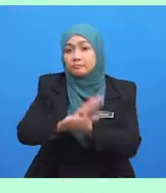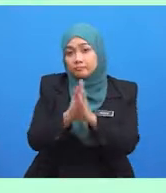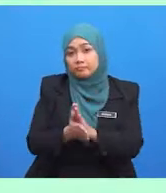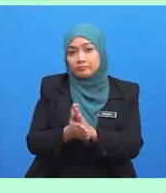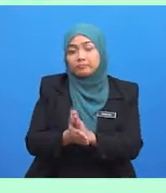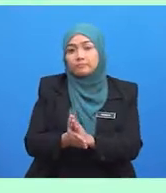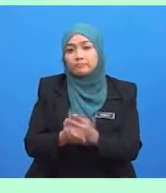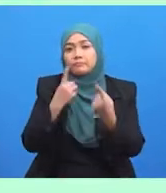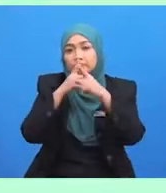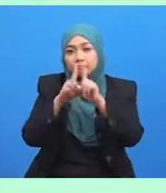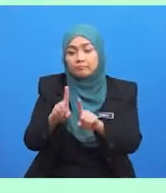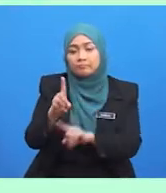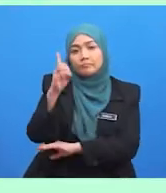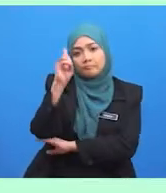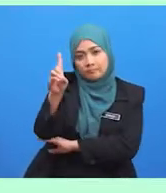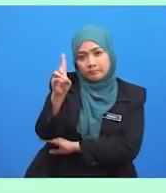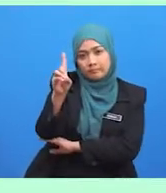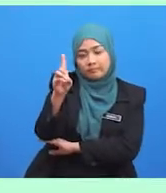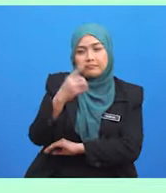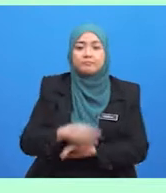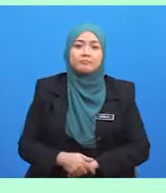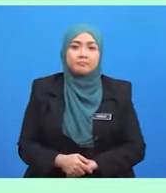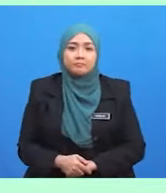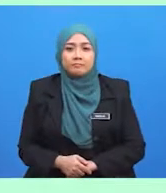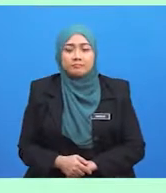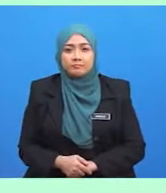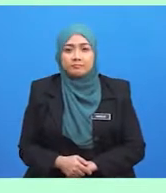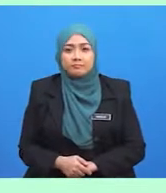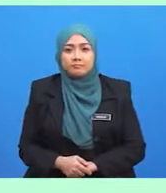jawapannya ialah B. Kawalan pertukaran asing.